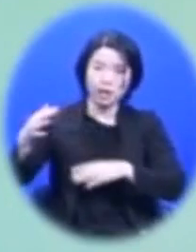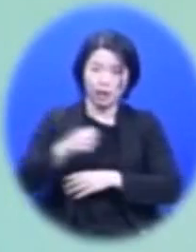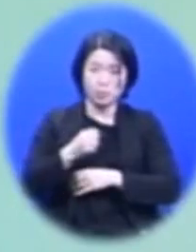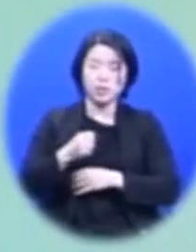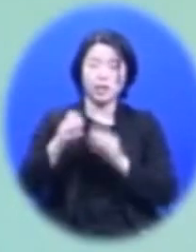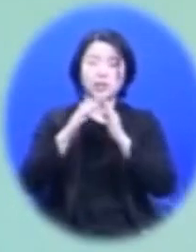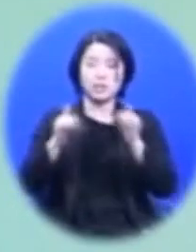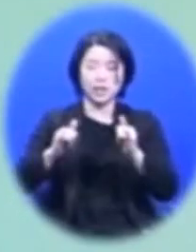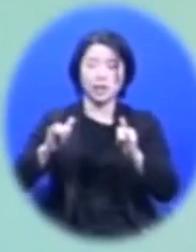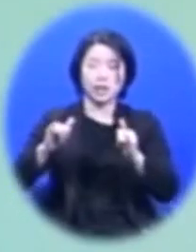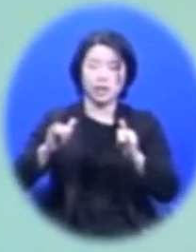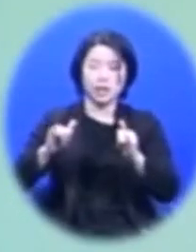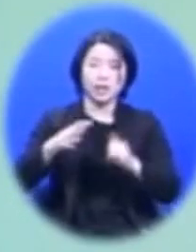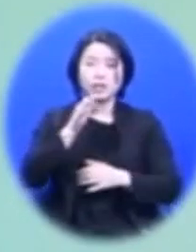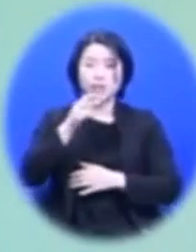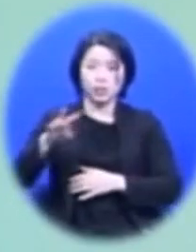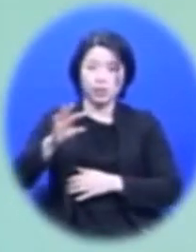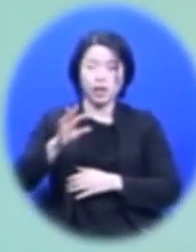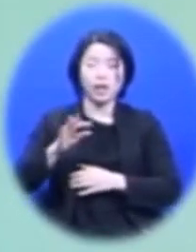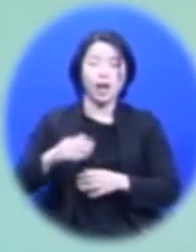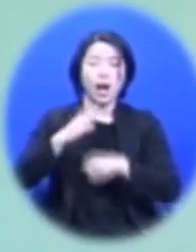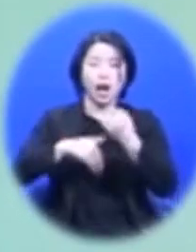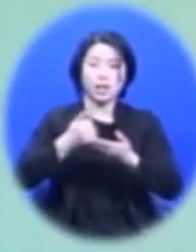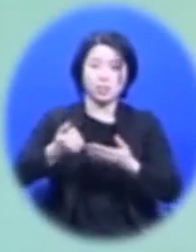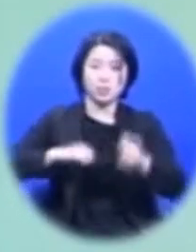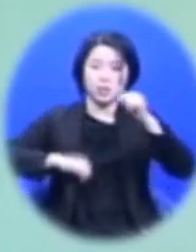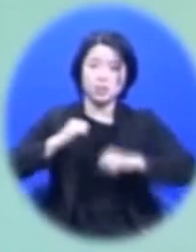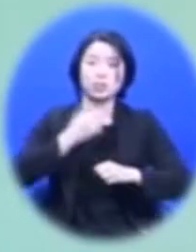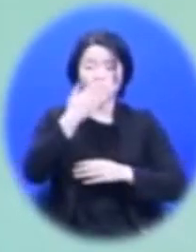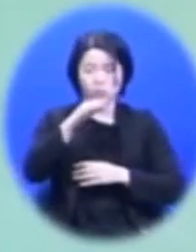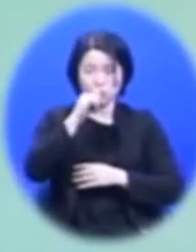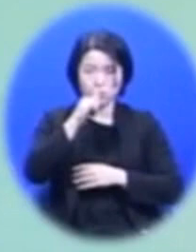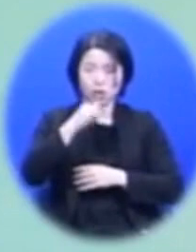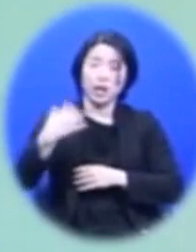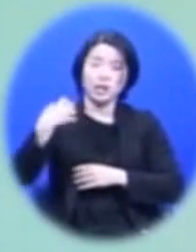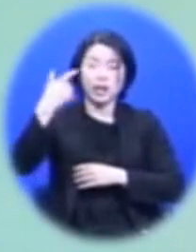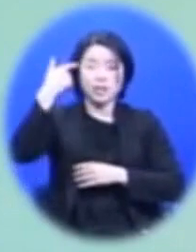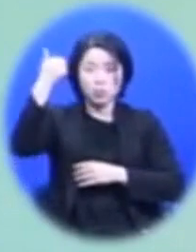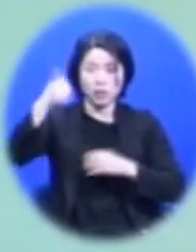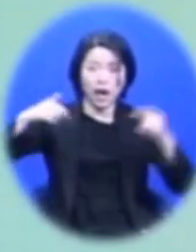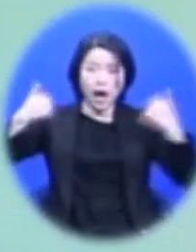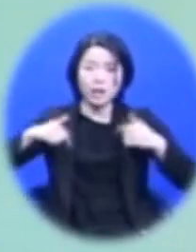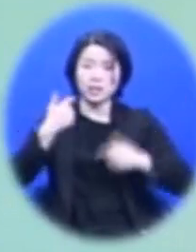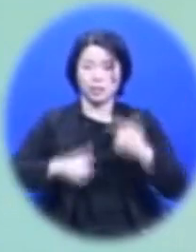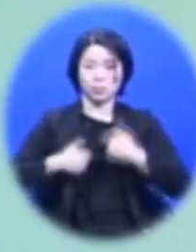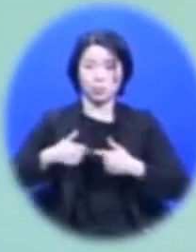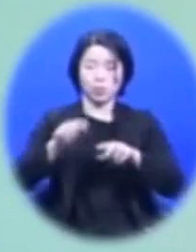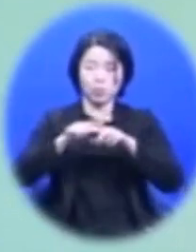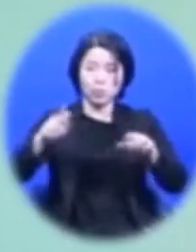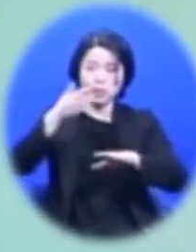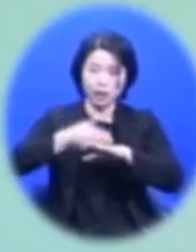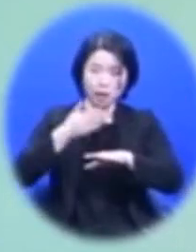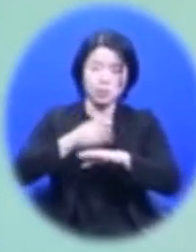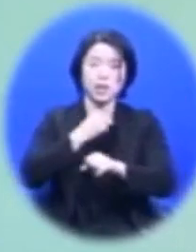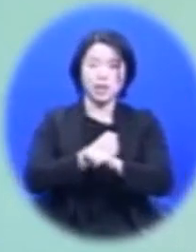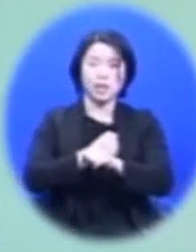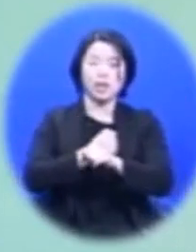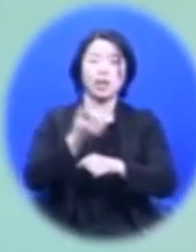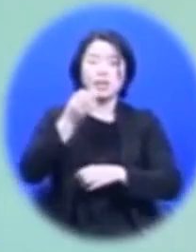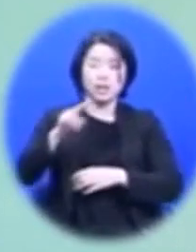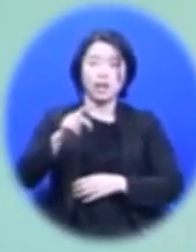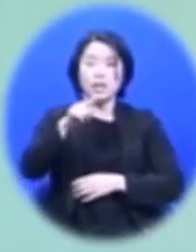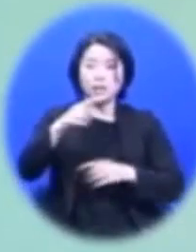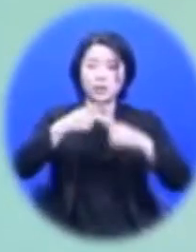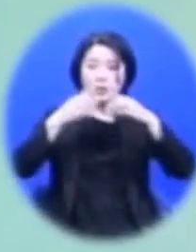감사하는 자여야 하나님이 역사하실 수가 있어요. 담임 목사가 항상 기쁘고 범사에 감사해야 그 교회 안에